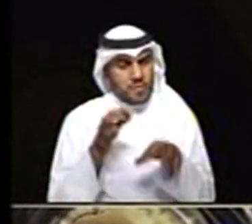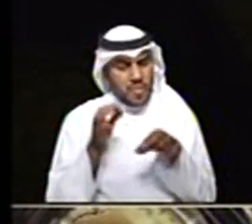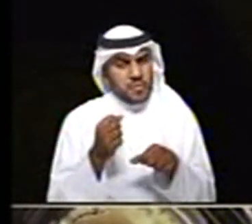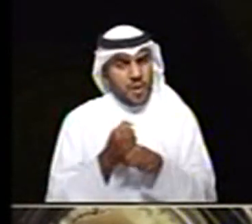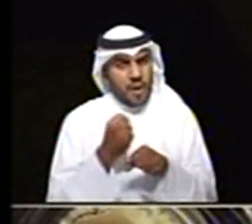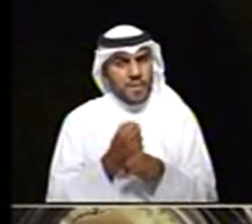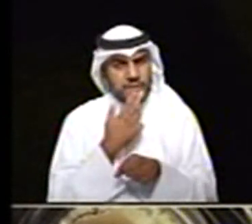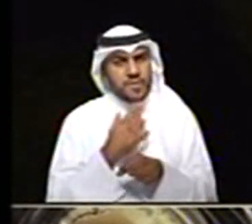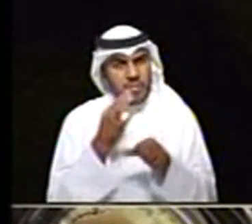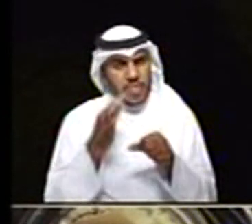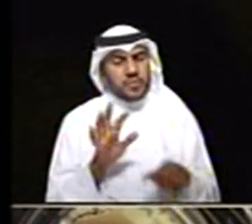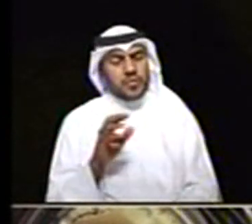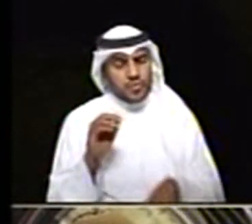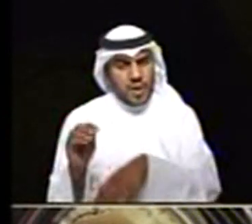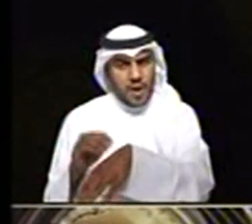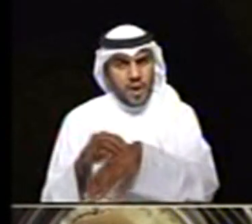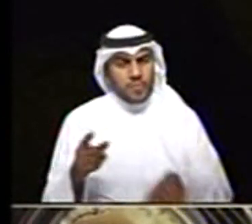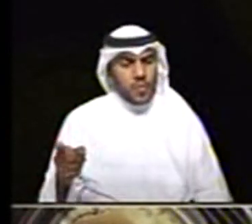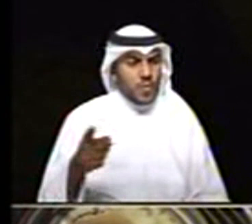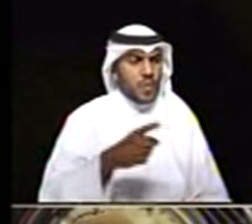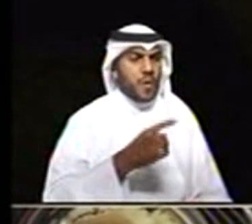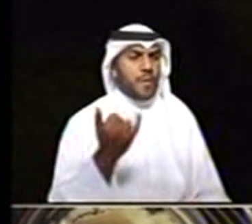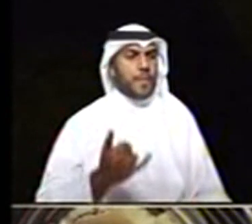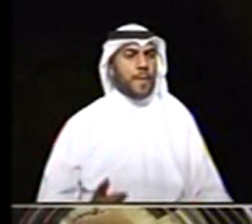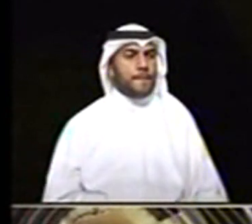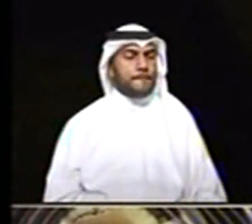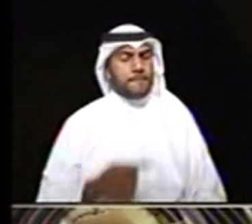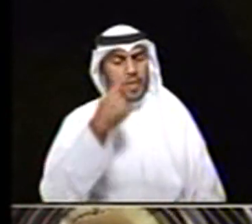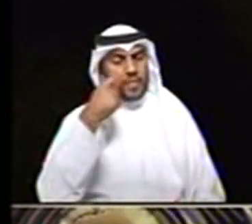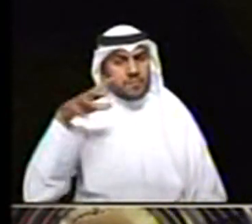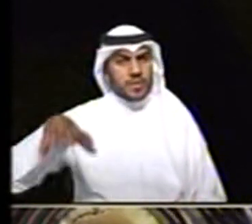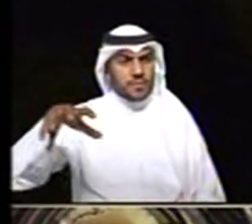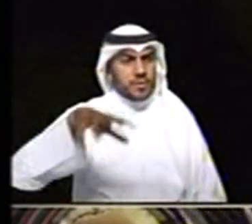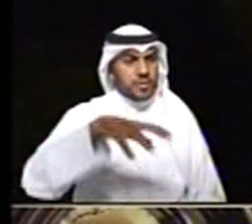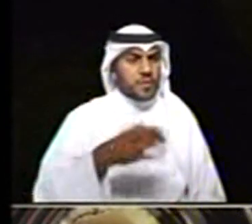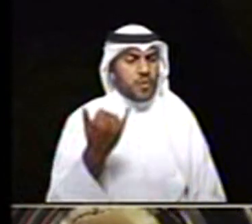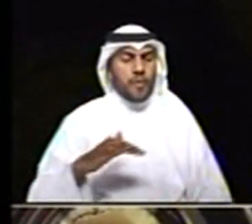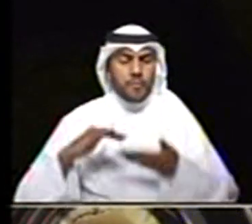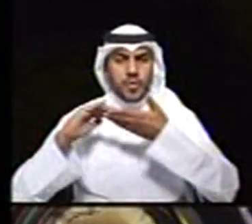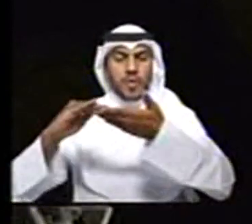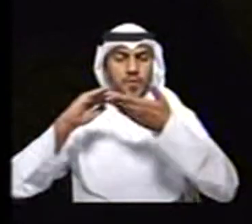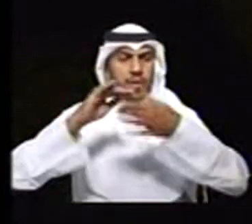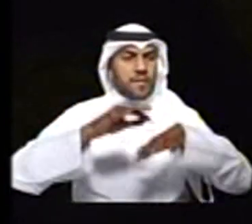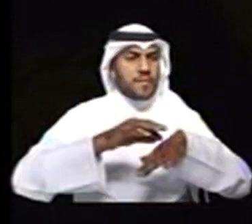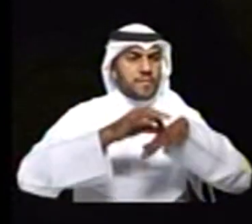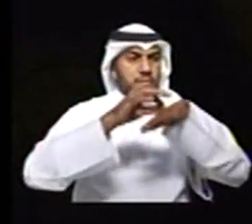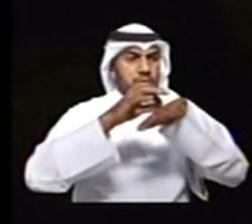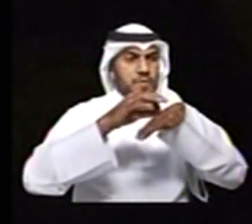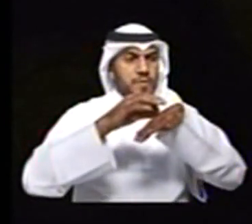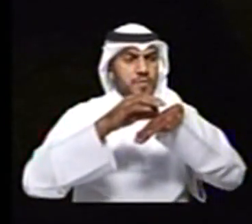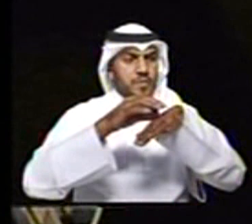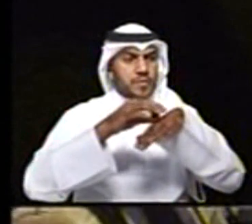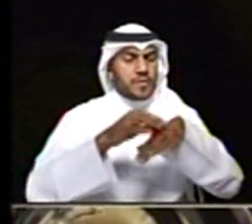تكون الآليات اللي نحتاج ان نحركها من موقع الى موقع لإسعاف الناس تكون في حركة المرور